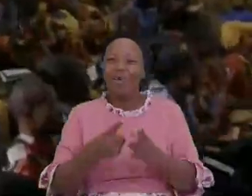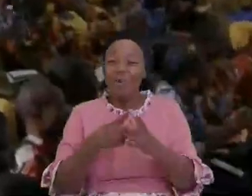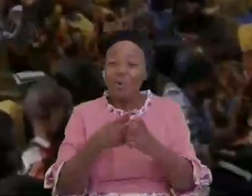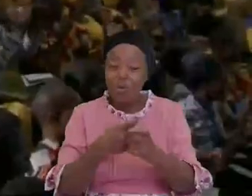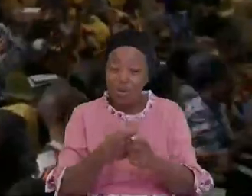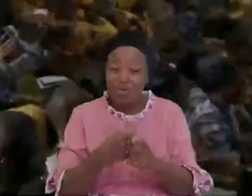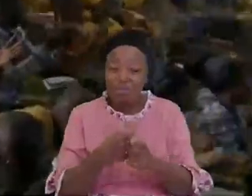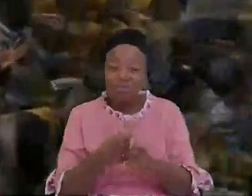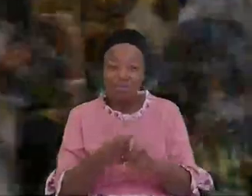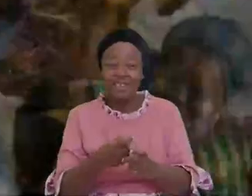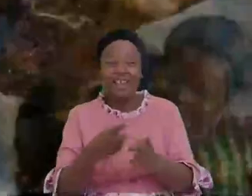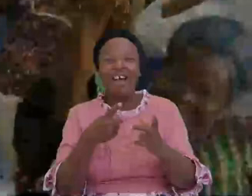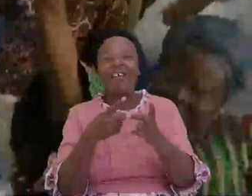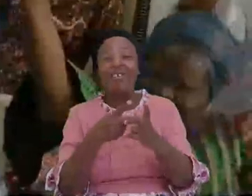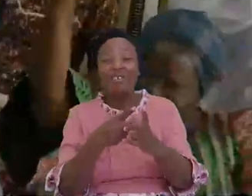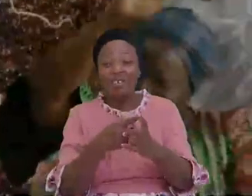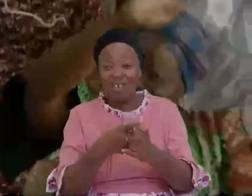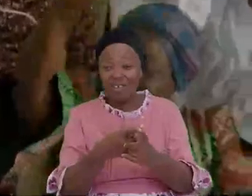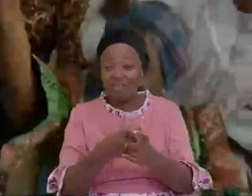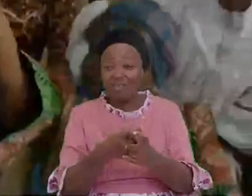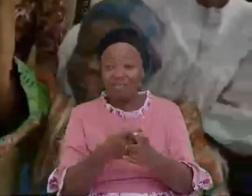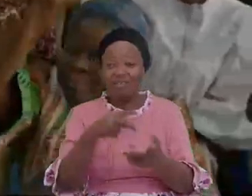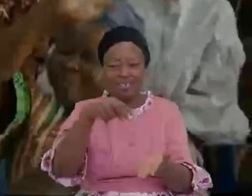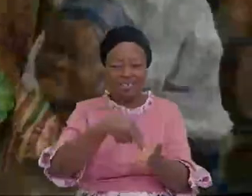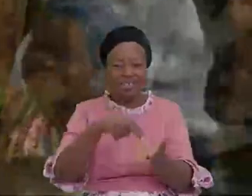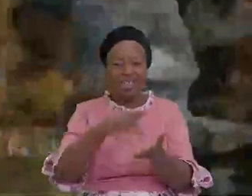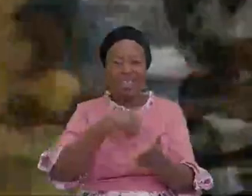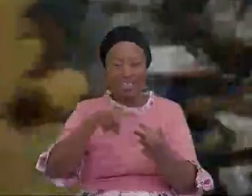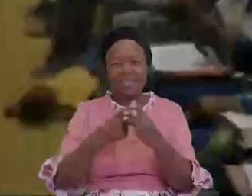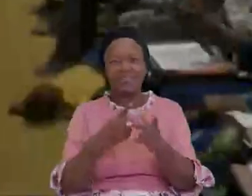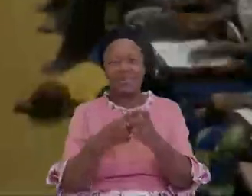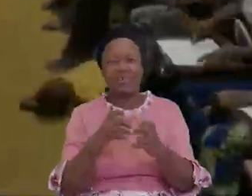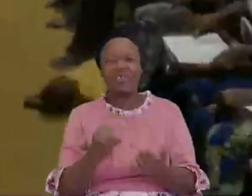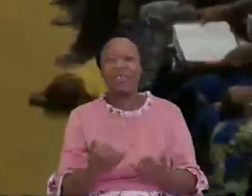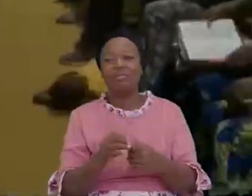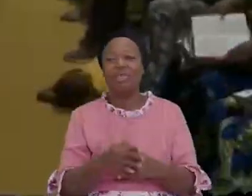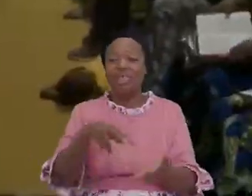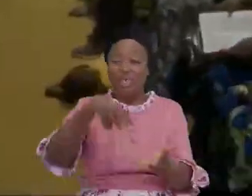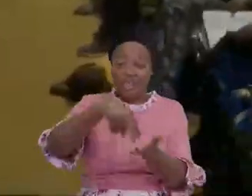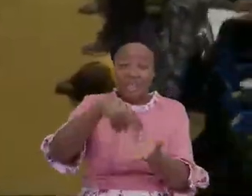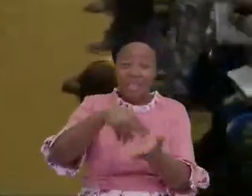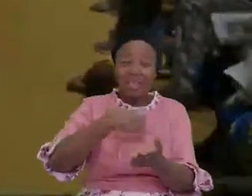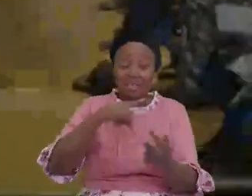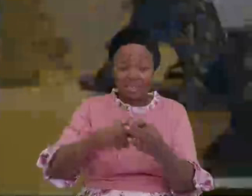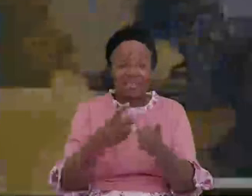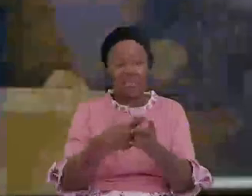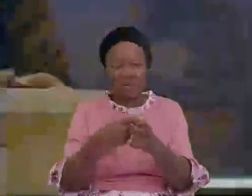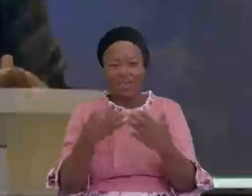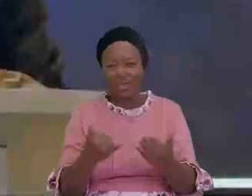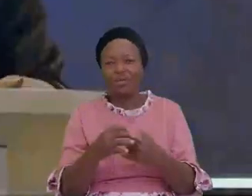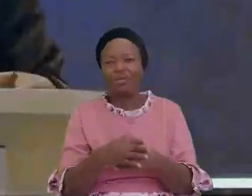Courez! Courez! Levez-vous maintenant et commencez à courir. Lève-toi et commence à